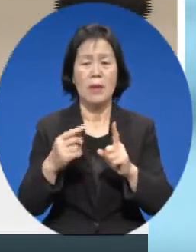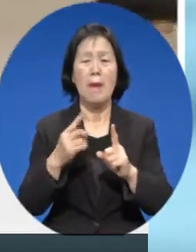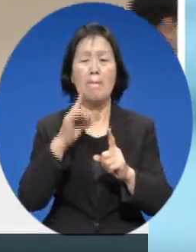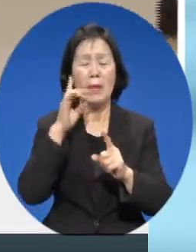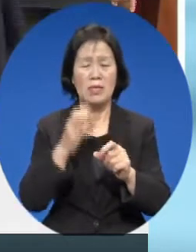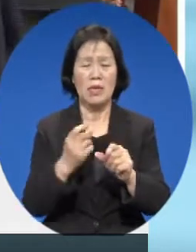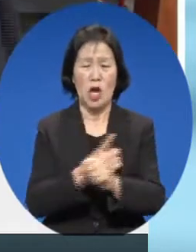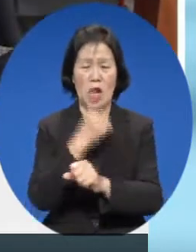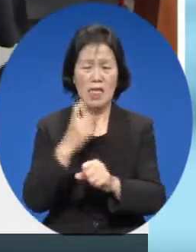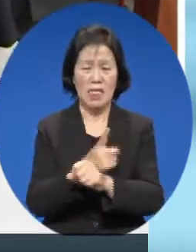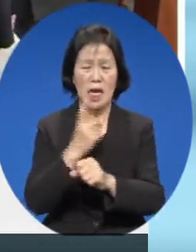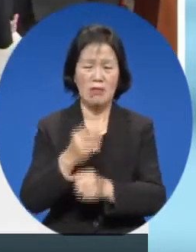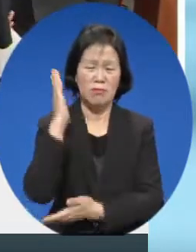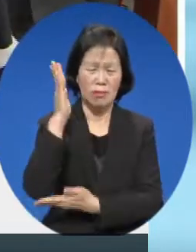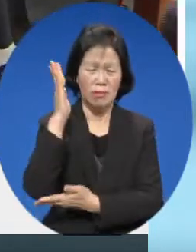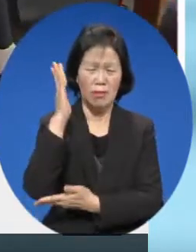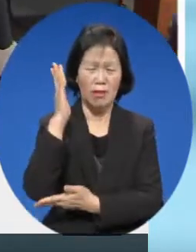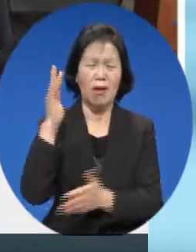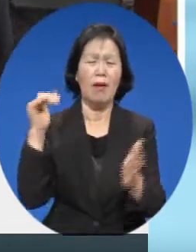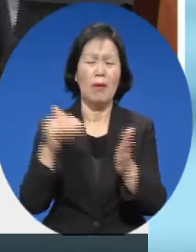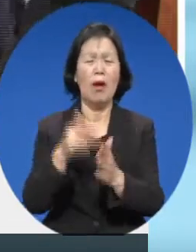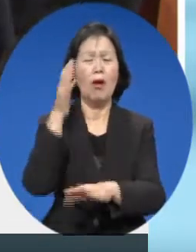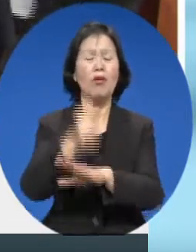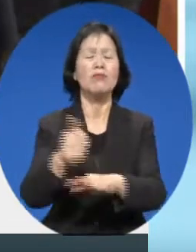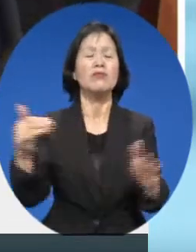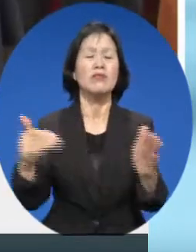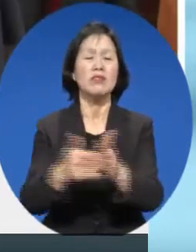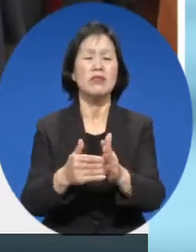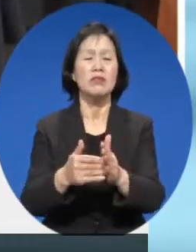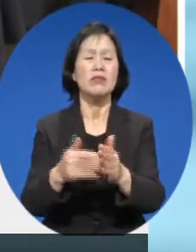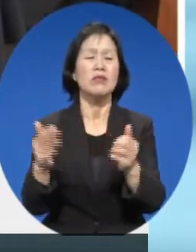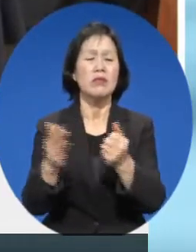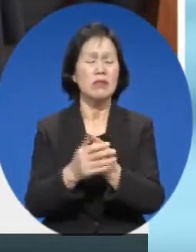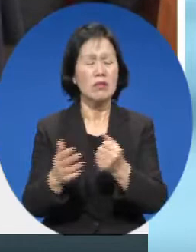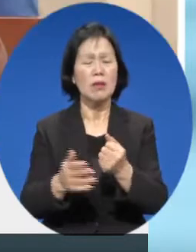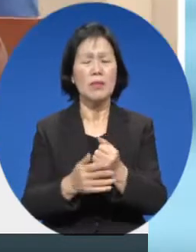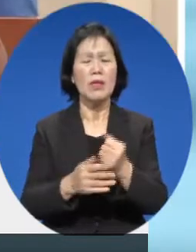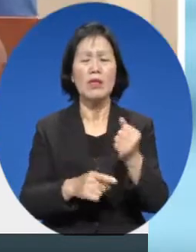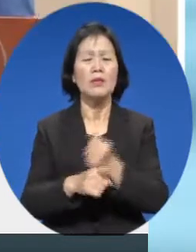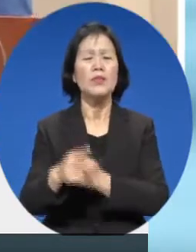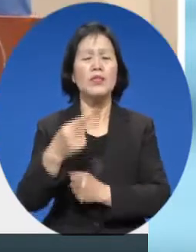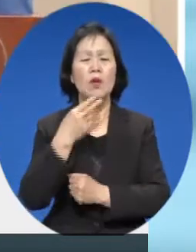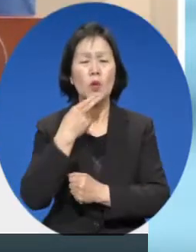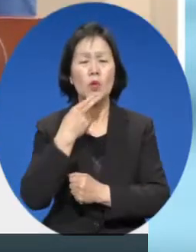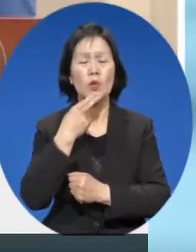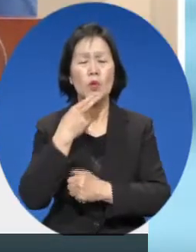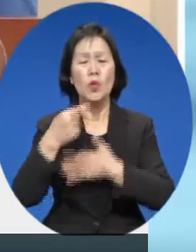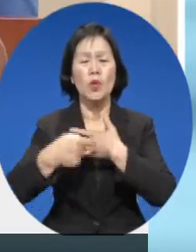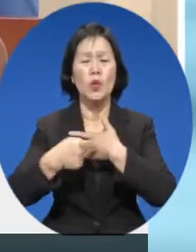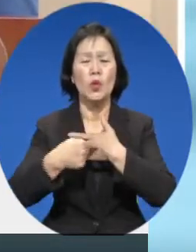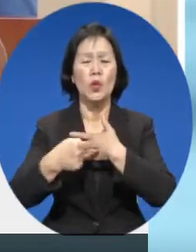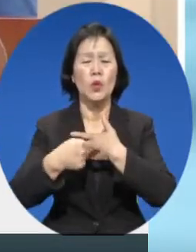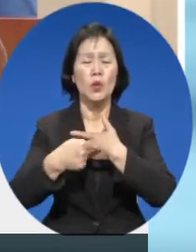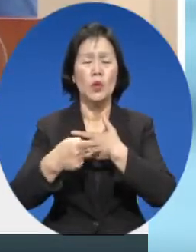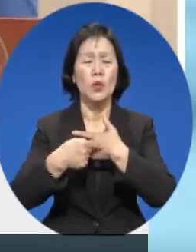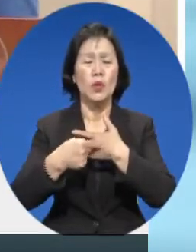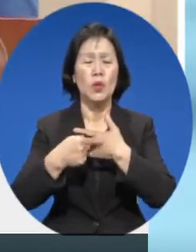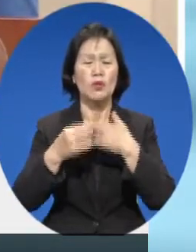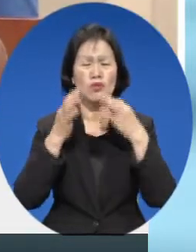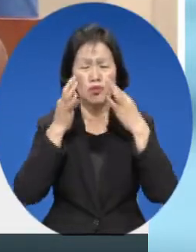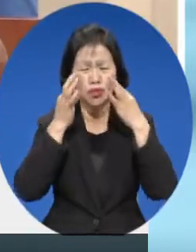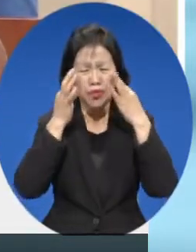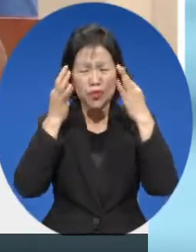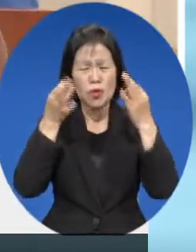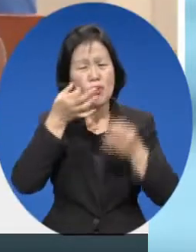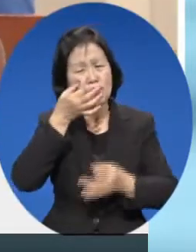그 사실은 끝나기 때문에 결로 의미가 없는 그러니까 아주 지극히 의식적이고 도식적으로 예 자기들은 최선을 다했다는 모습을 좀 보여주고 싶어서 그렇게 하신 것